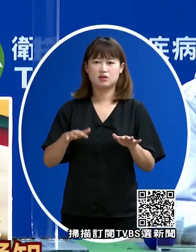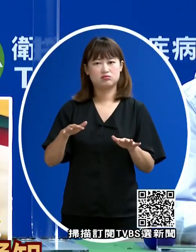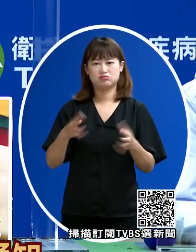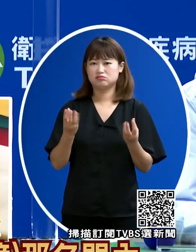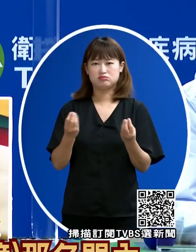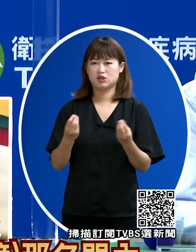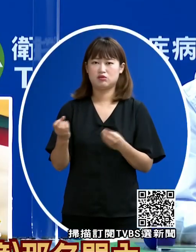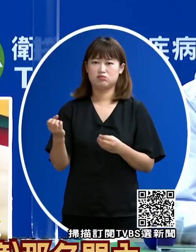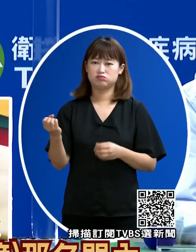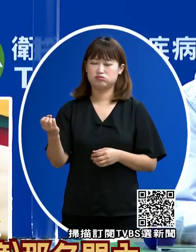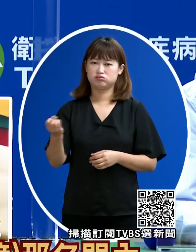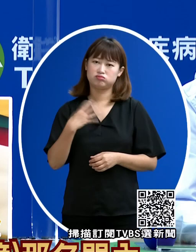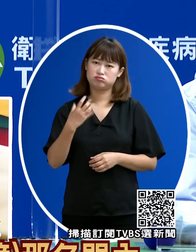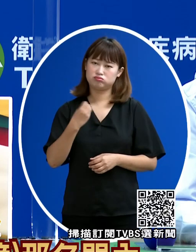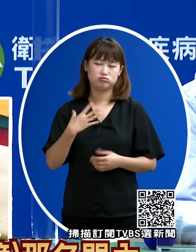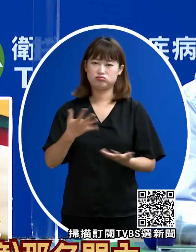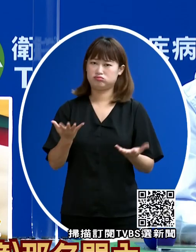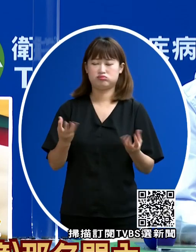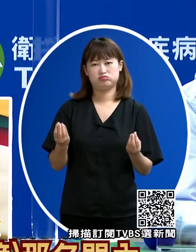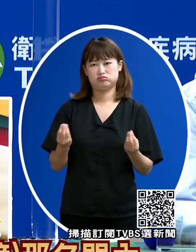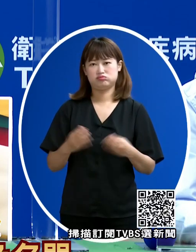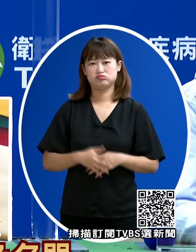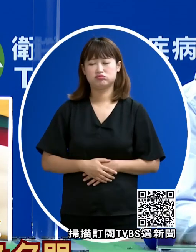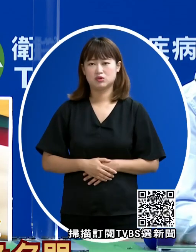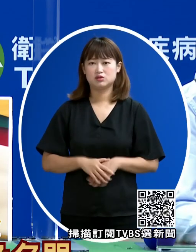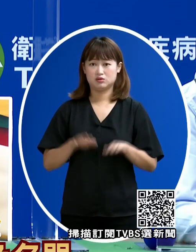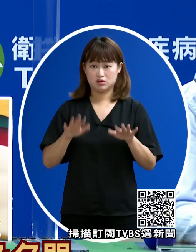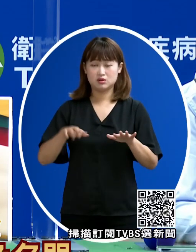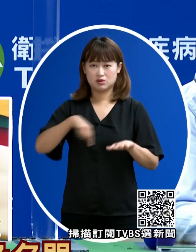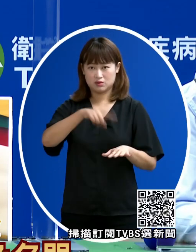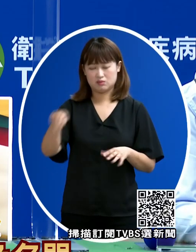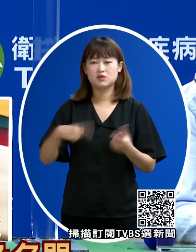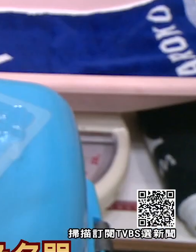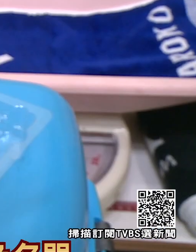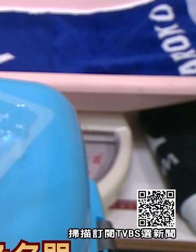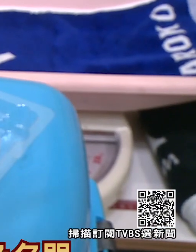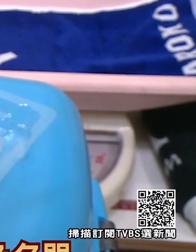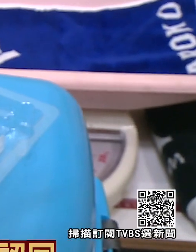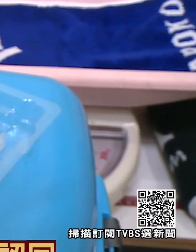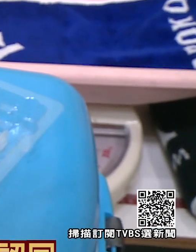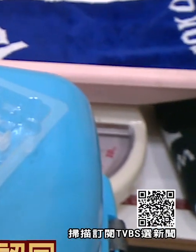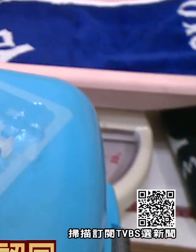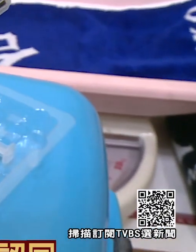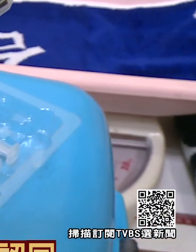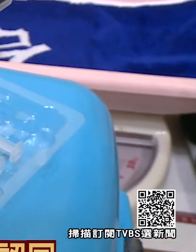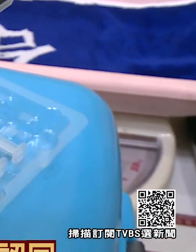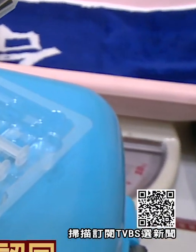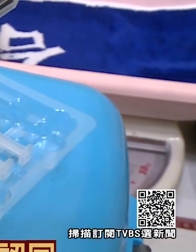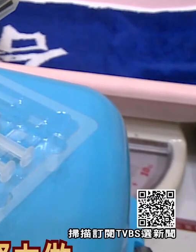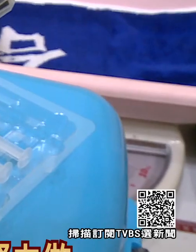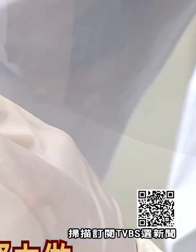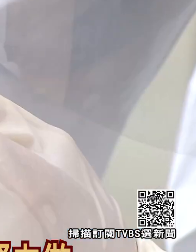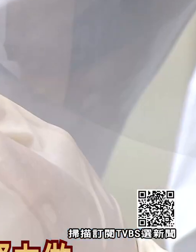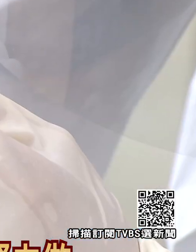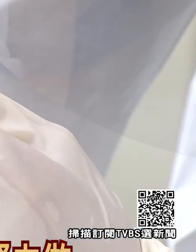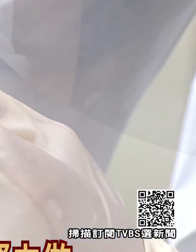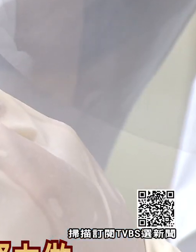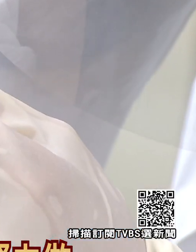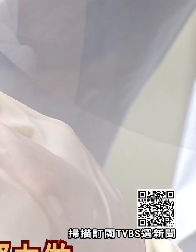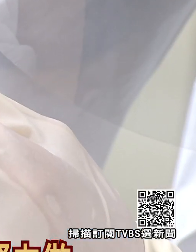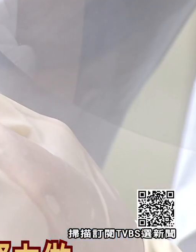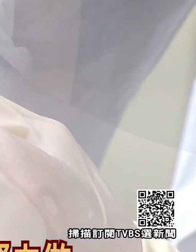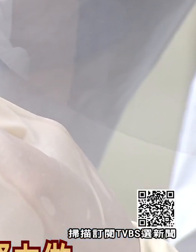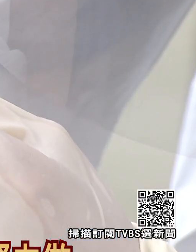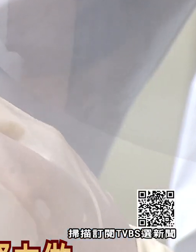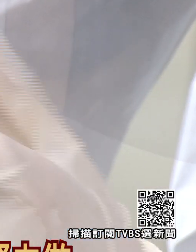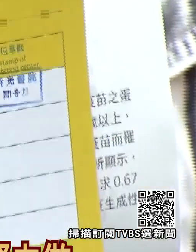通知说我们要列入那个名单内，所以目前我们还是所谓的绿色名单。高端争取国际的认同，我相信他